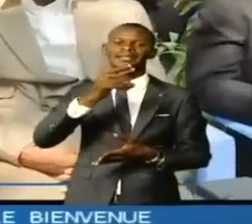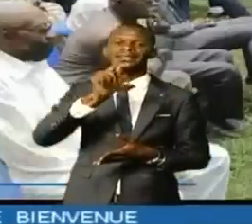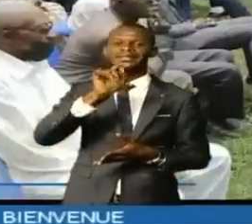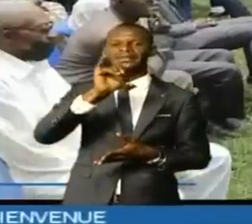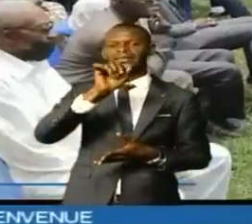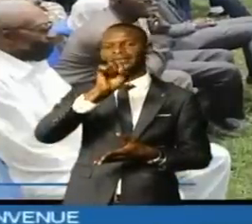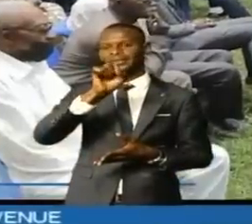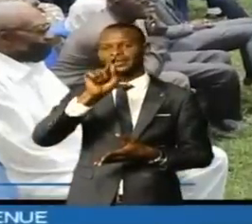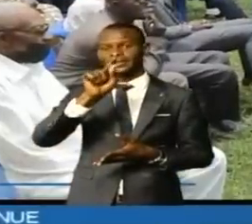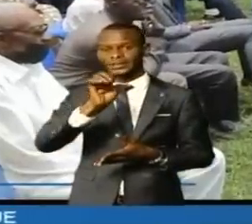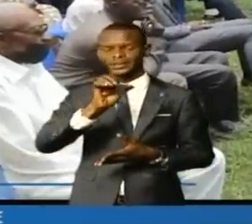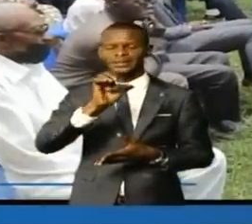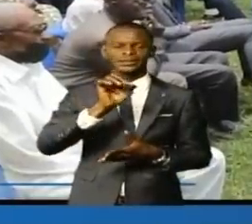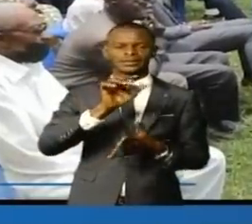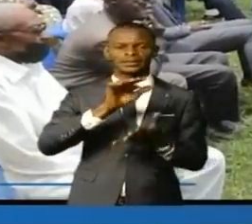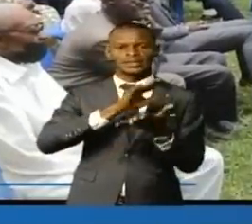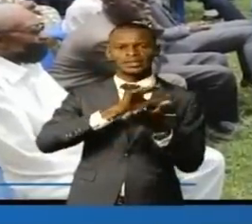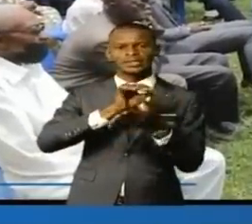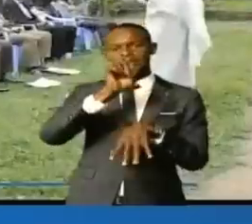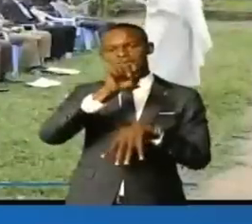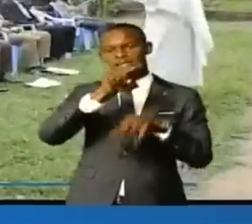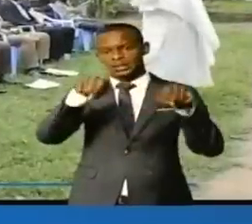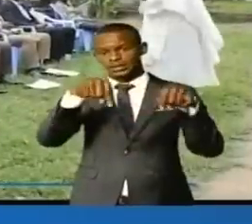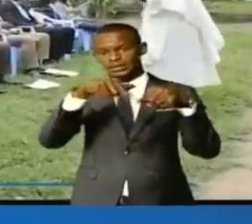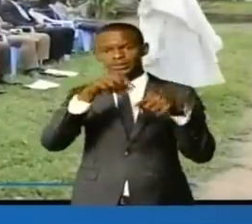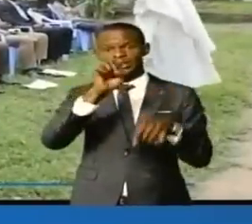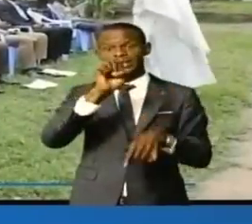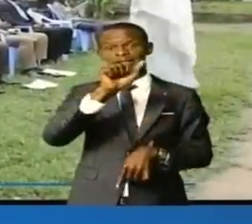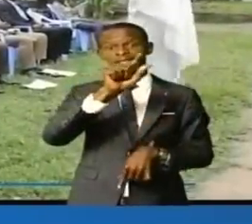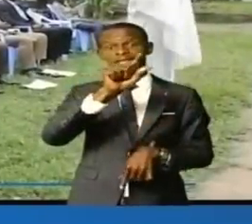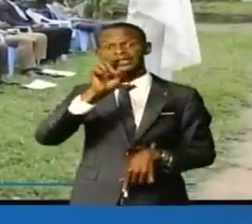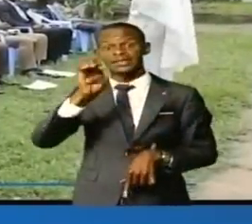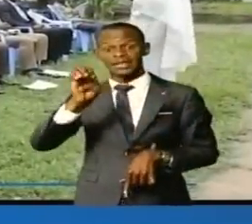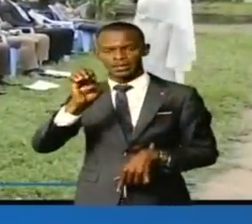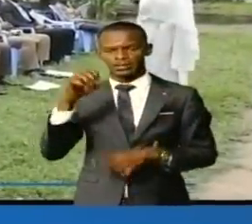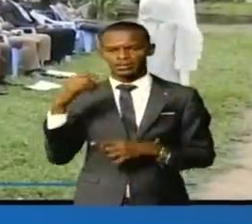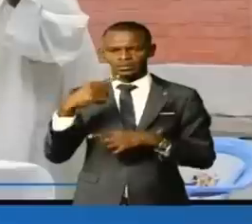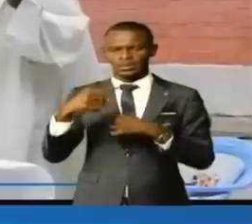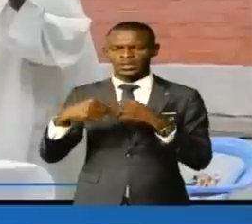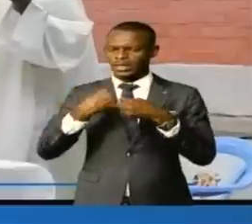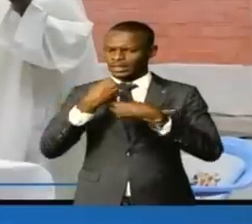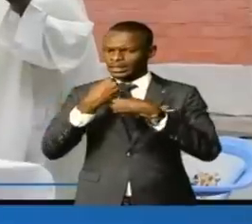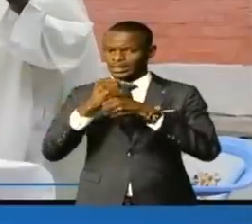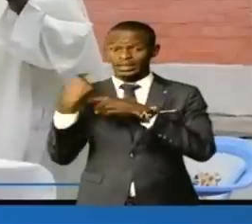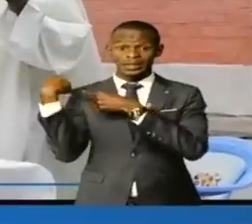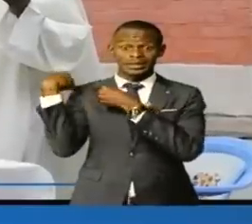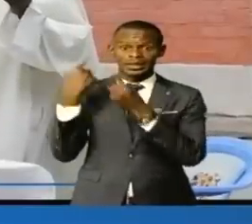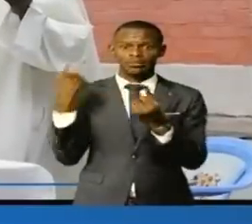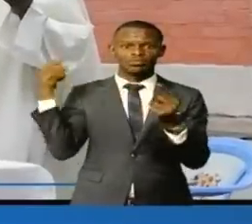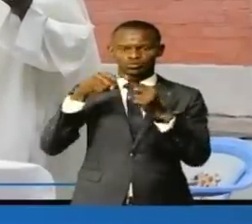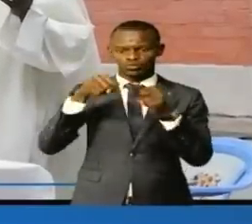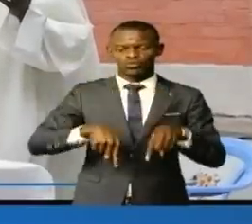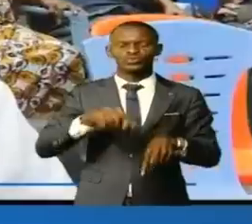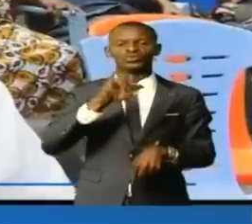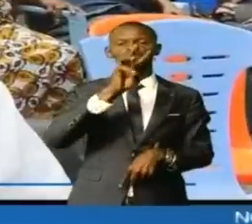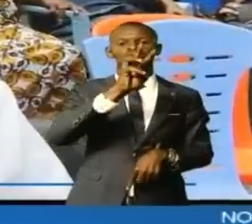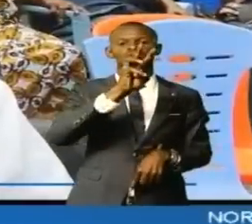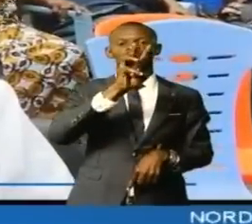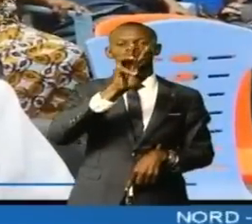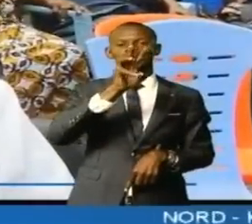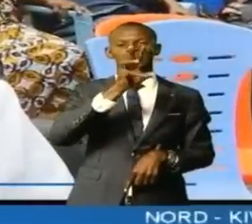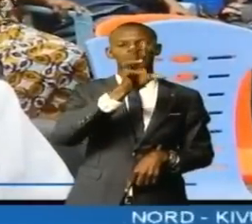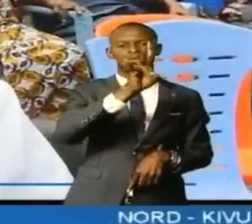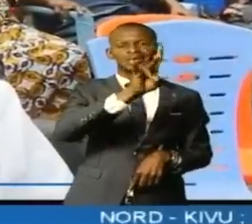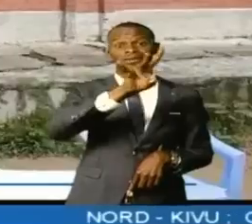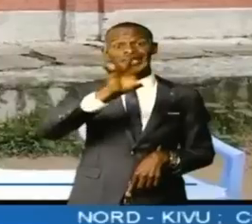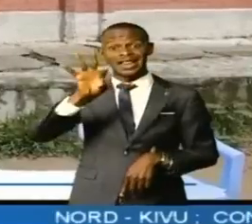année, la fraternité a totalisé 79 ans d'âge. Une messe d'action des grâces a été dite à cette occasion par